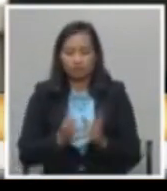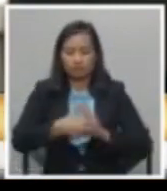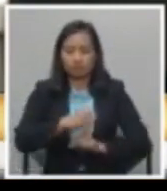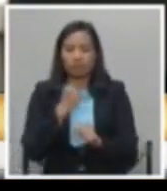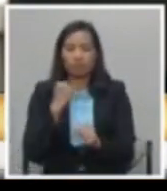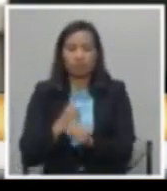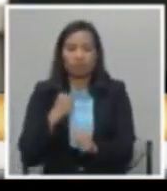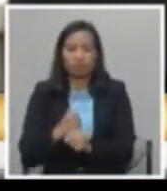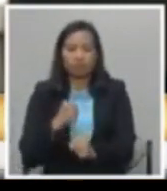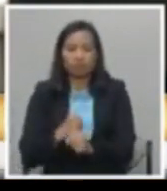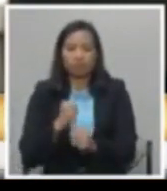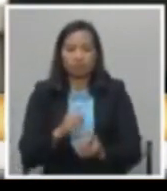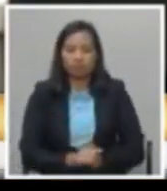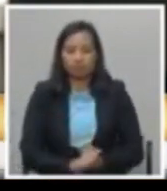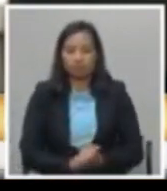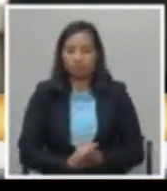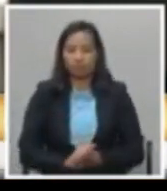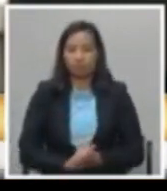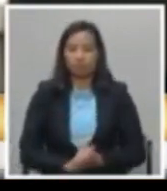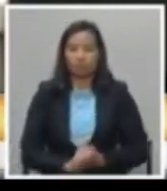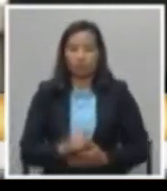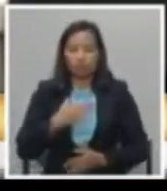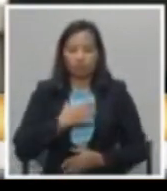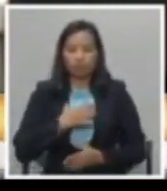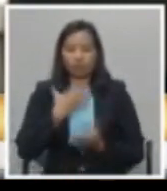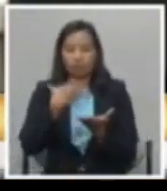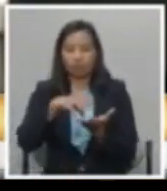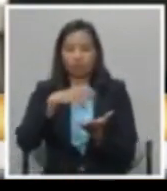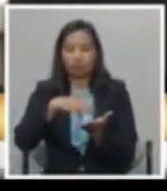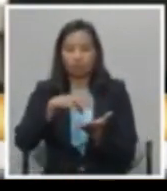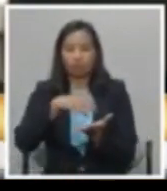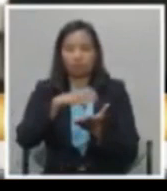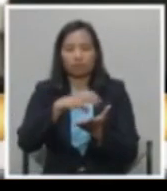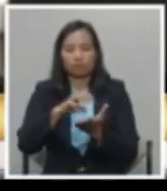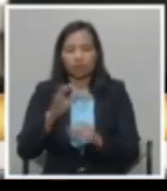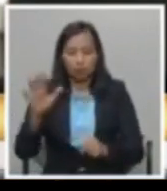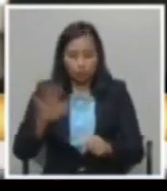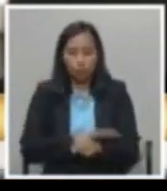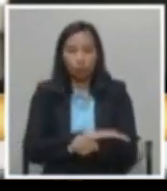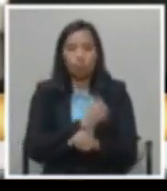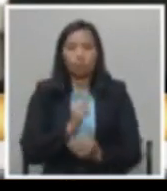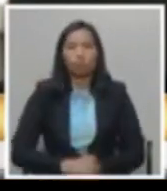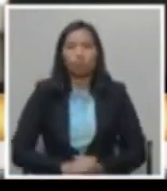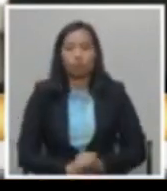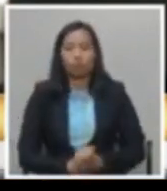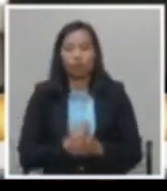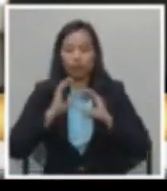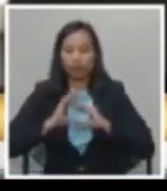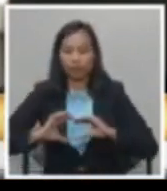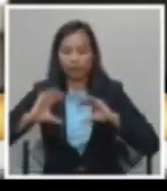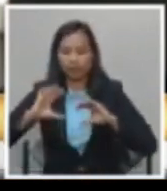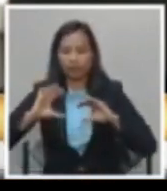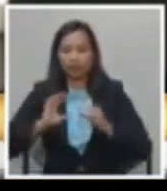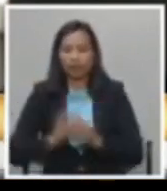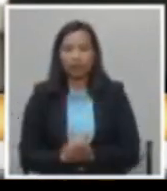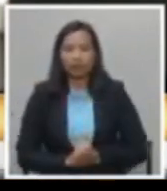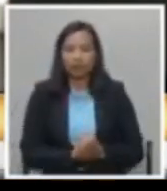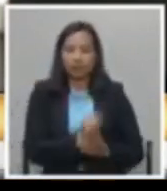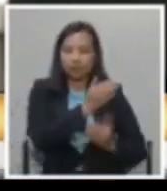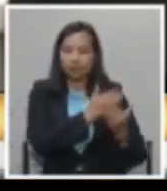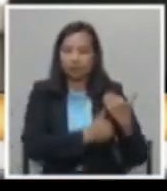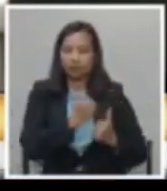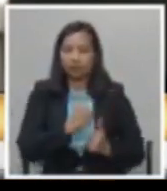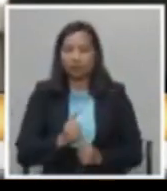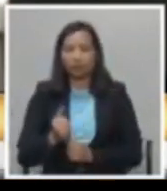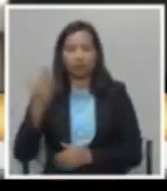าที่และเพื่ออยากที่จะนำเสนอข้อมูลให้ครบถ้วนเนี่ยรัฐบาลของท่านอดีตนายกรัฐมนตรี